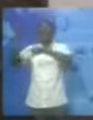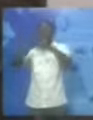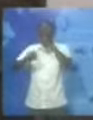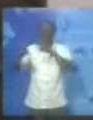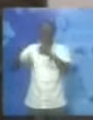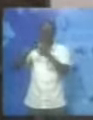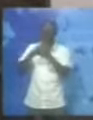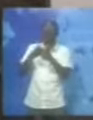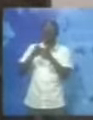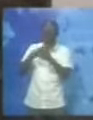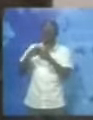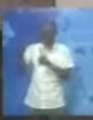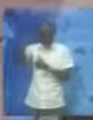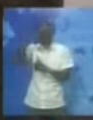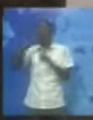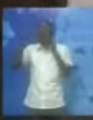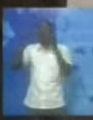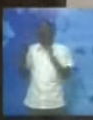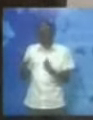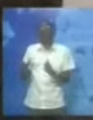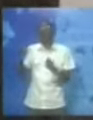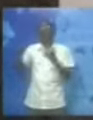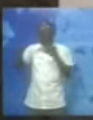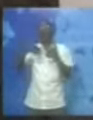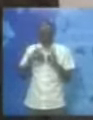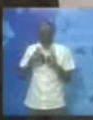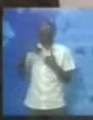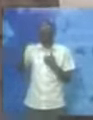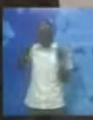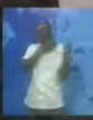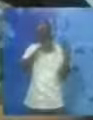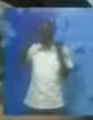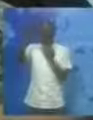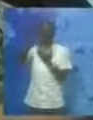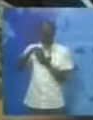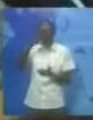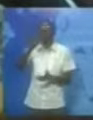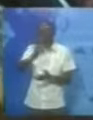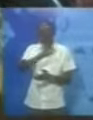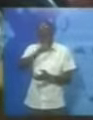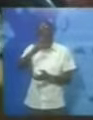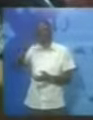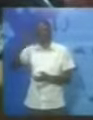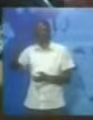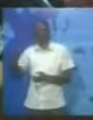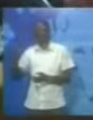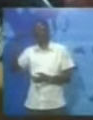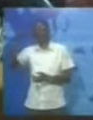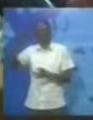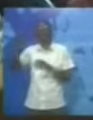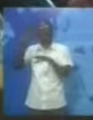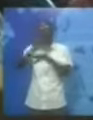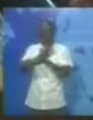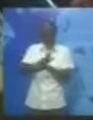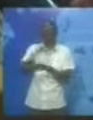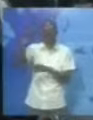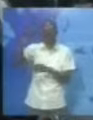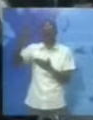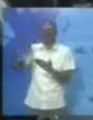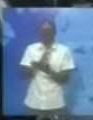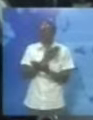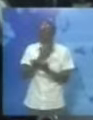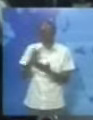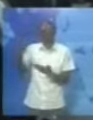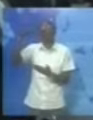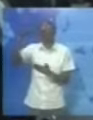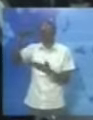premier humoriste africain, belge d'adoption depuis 1970. Cette soirée a été ponctuée par le chant de la chorale de